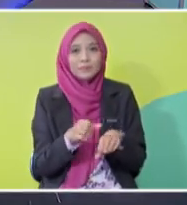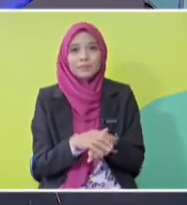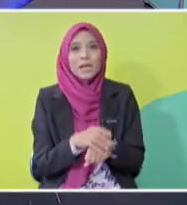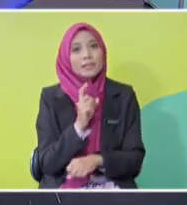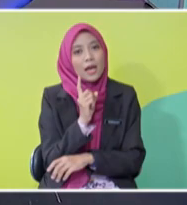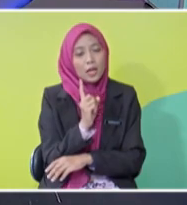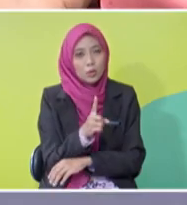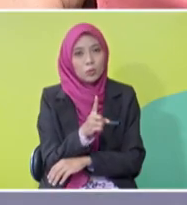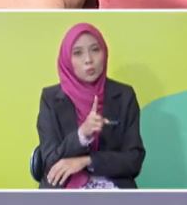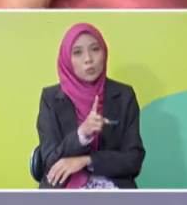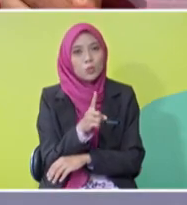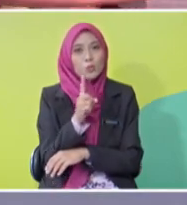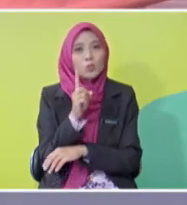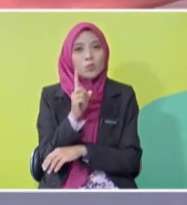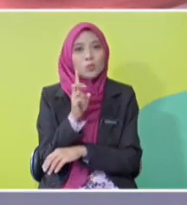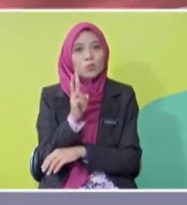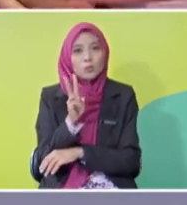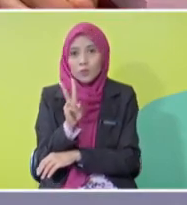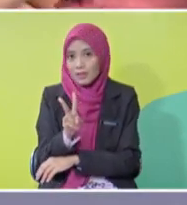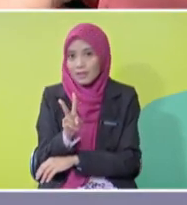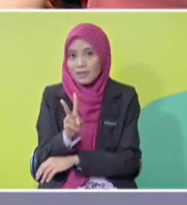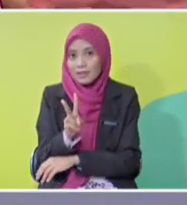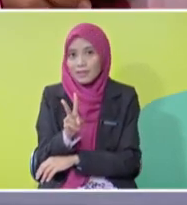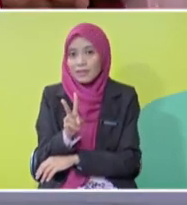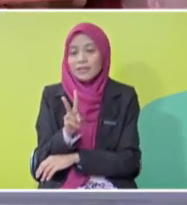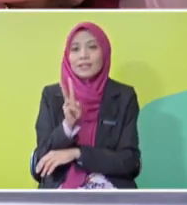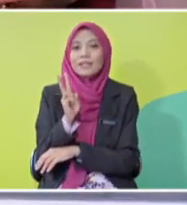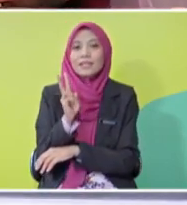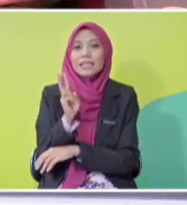satu dua tiga